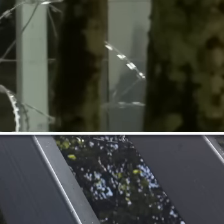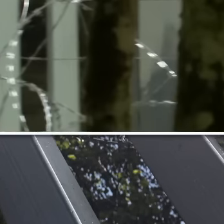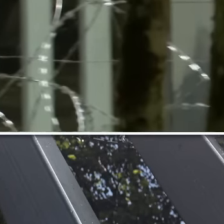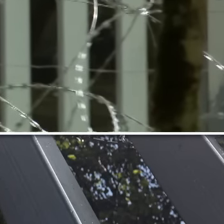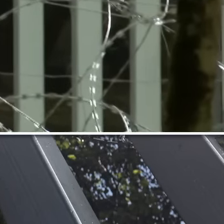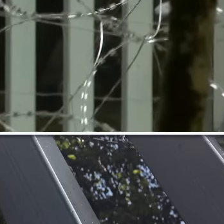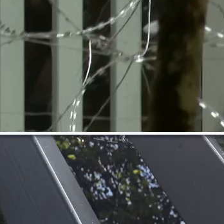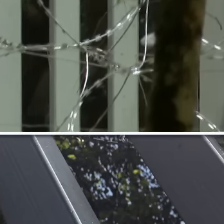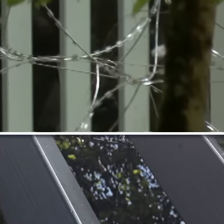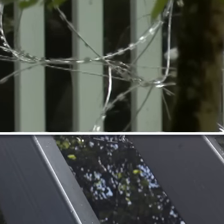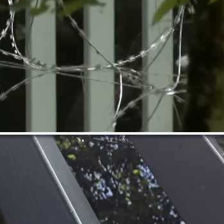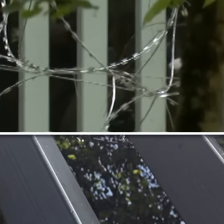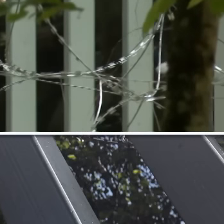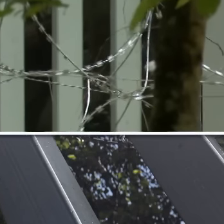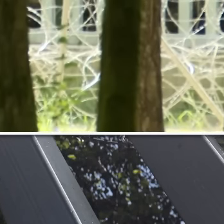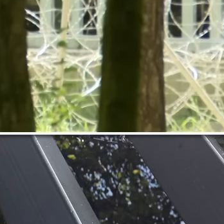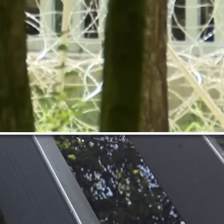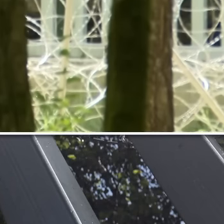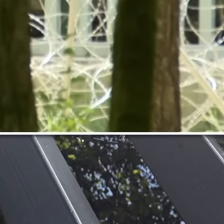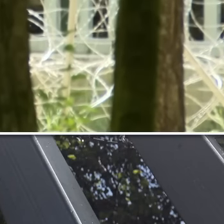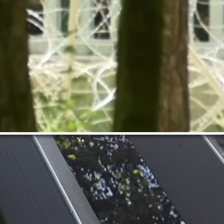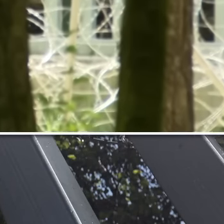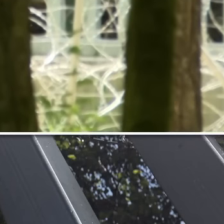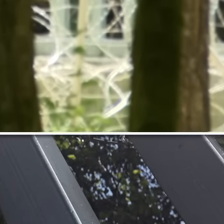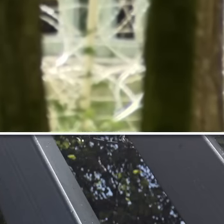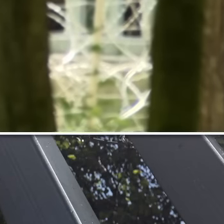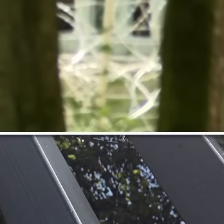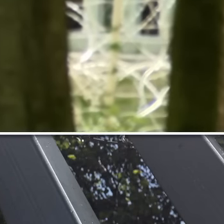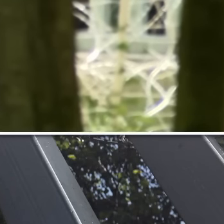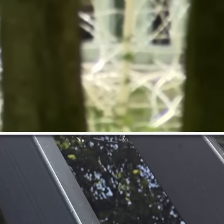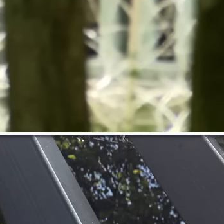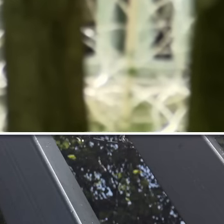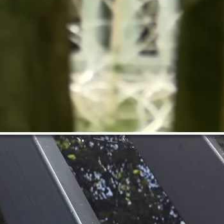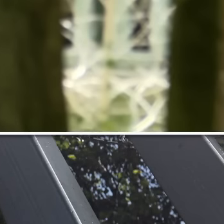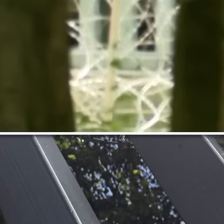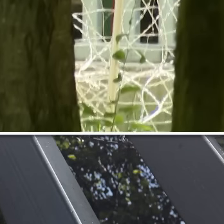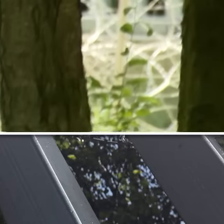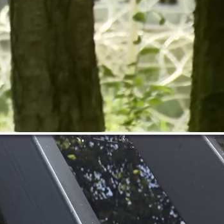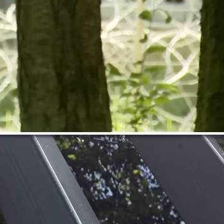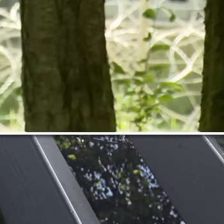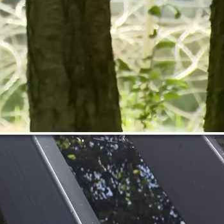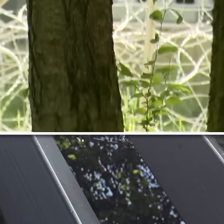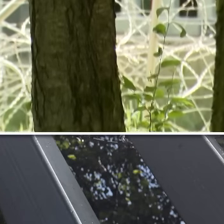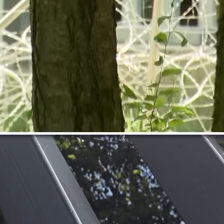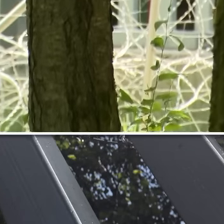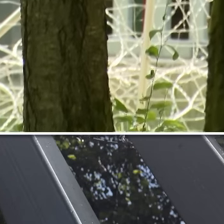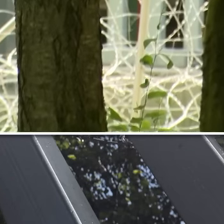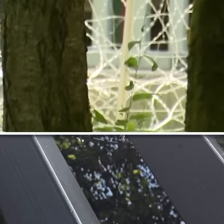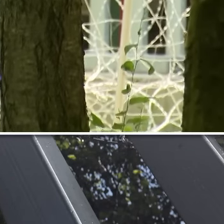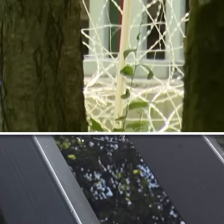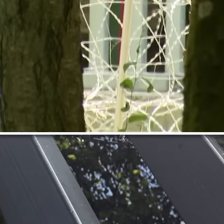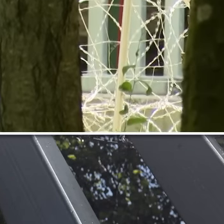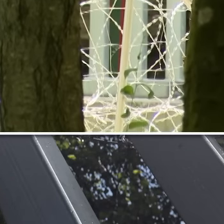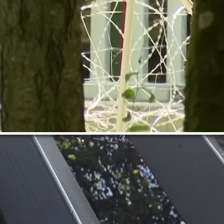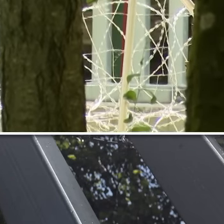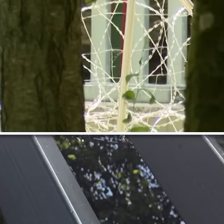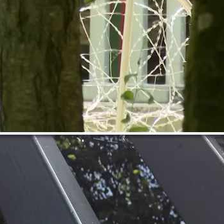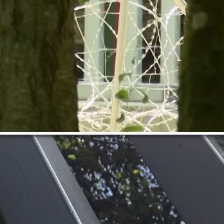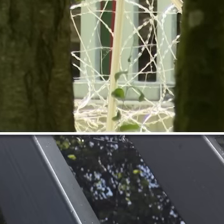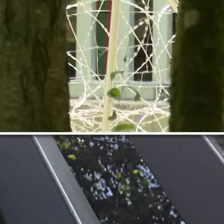się sprzedał komunistom, chociaż były takie momenty, że nawet i on się im postawił, ale to już to inna historia. Natomiast wracając do